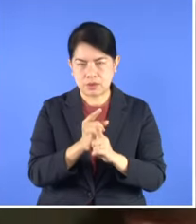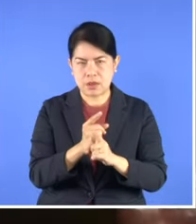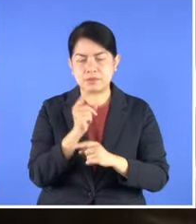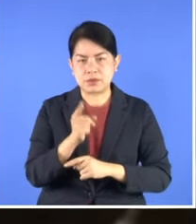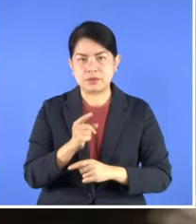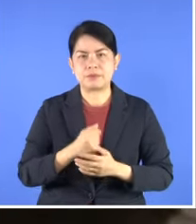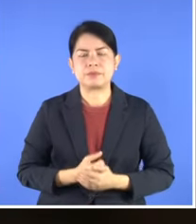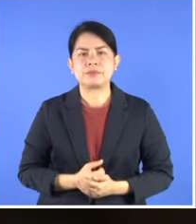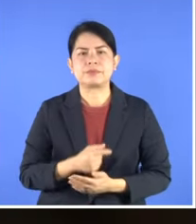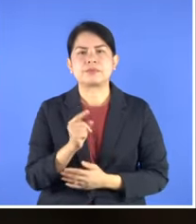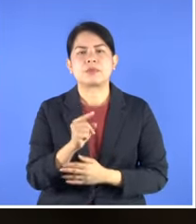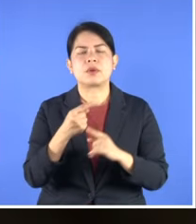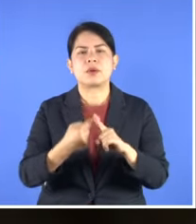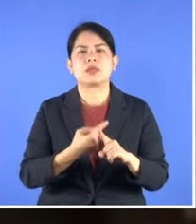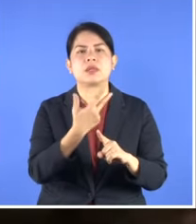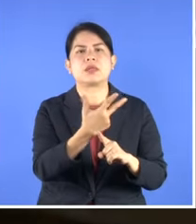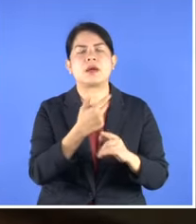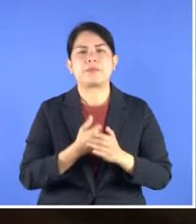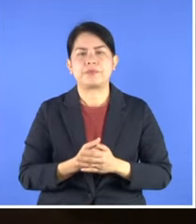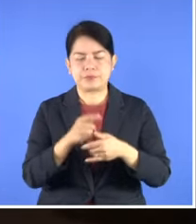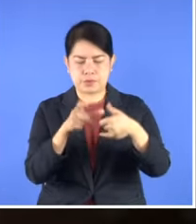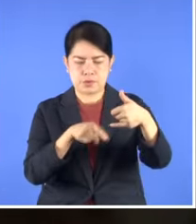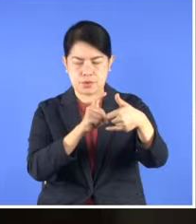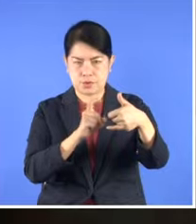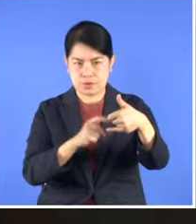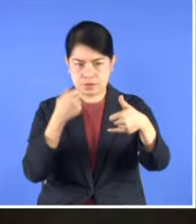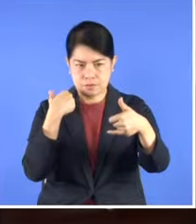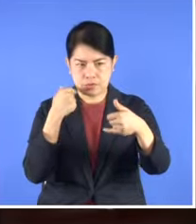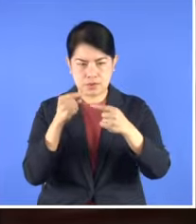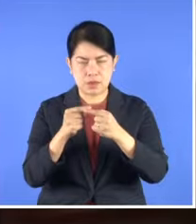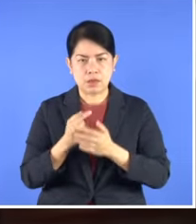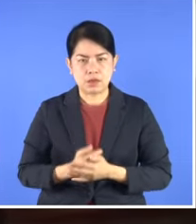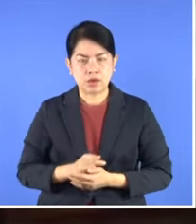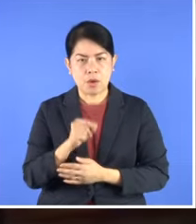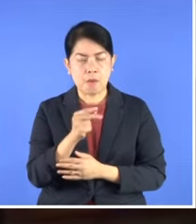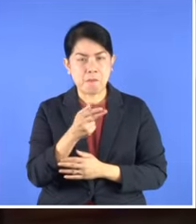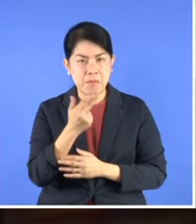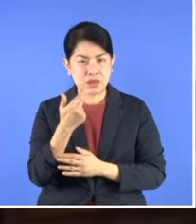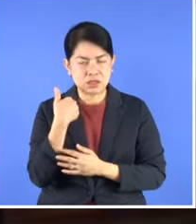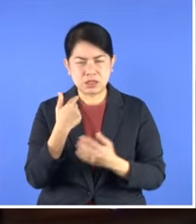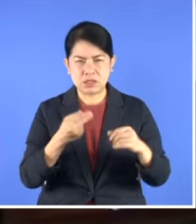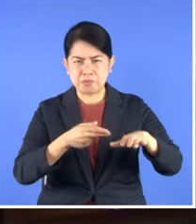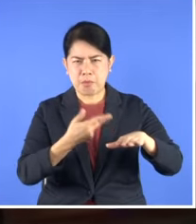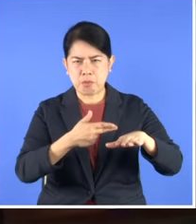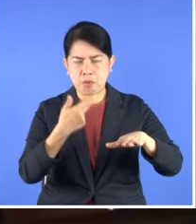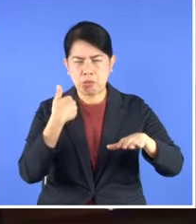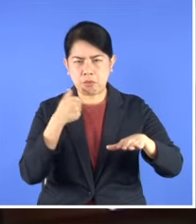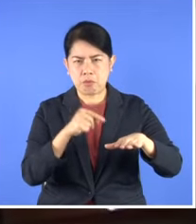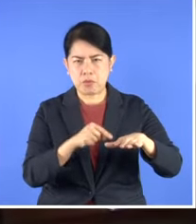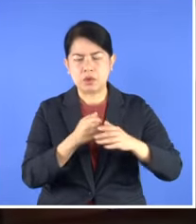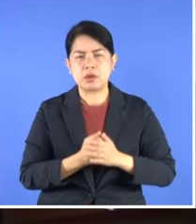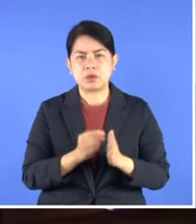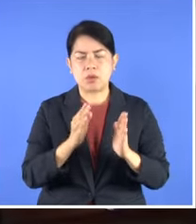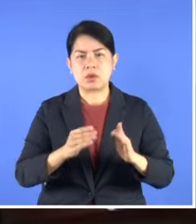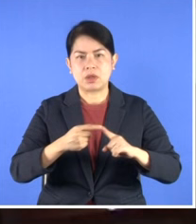โดยเมื่อช่วงเดือนมีนาคมที่ผ่านมาเนี่ยผู้ต้องหาได้ไปก่อเหตุใช้ปืนยิงใส่รถจำนวน12นัดนะครับทำให้มีผู้ได้รับบาดเจ็บ